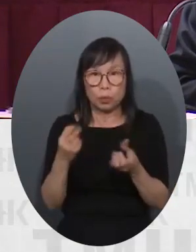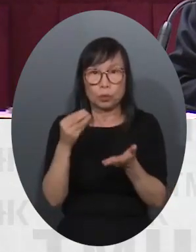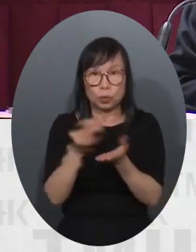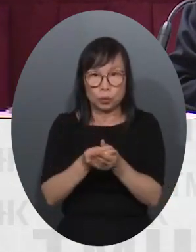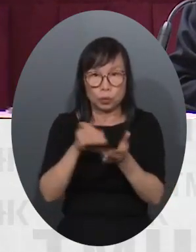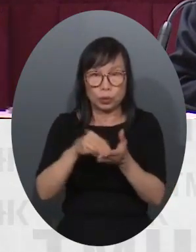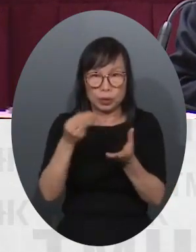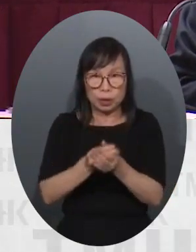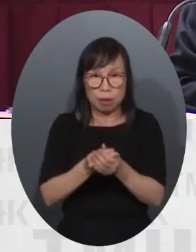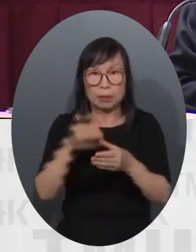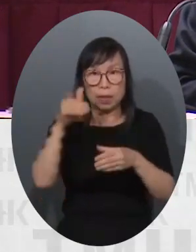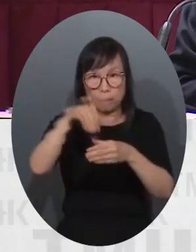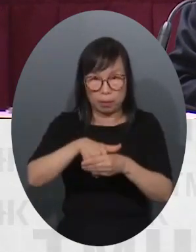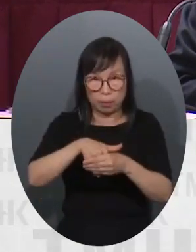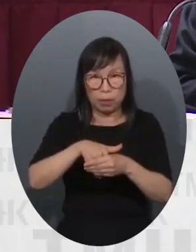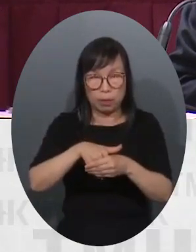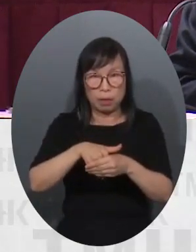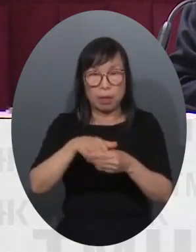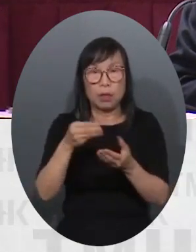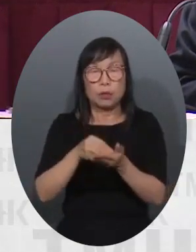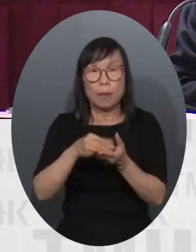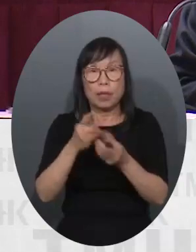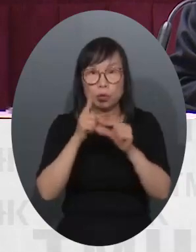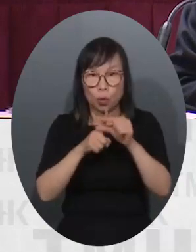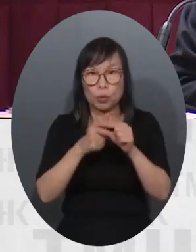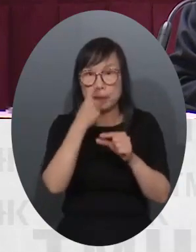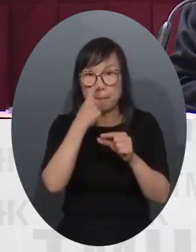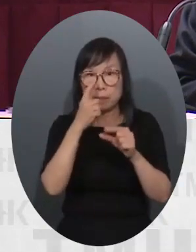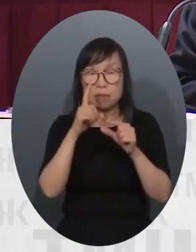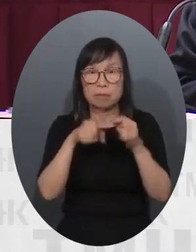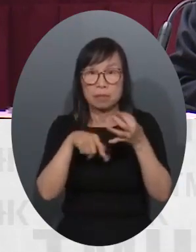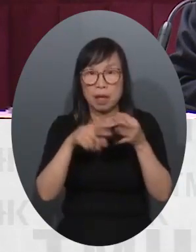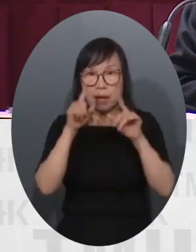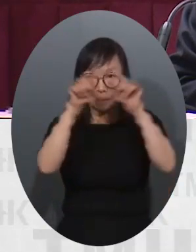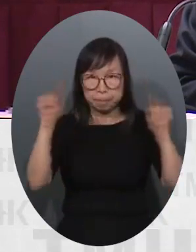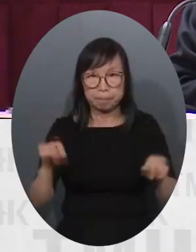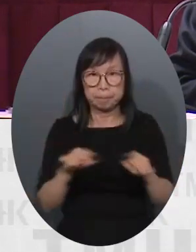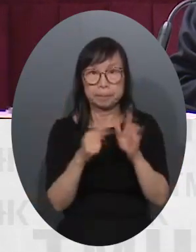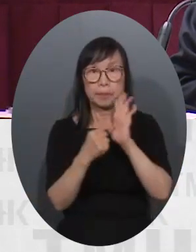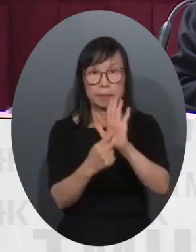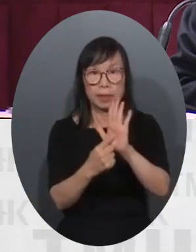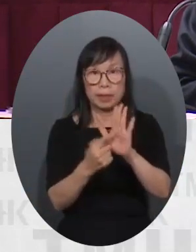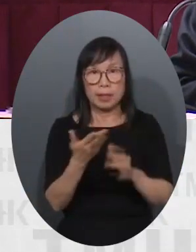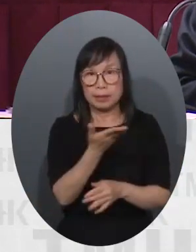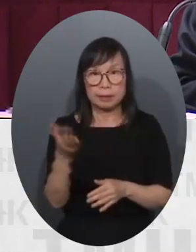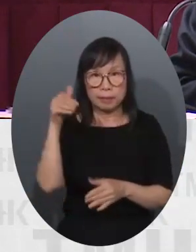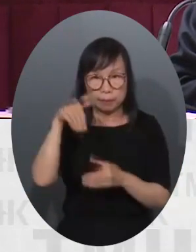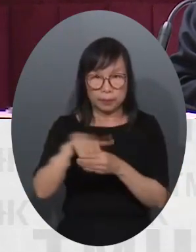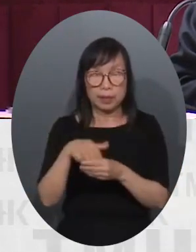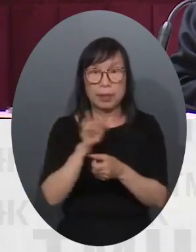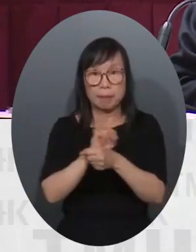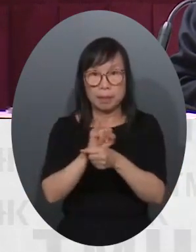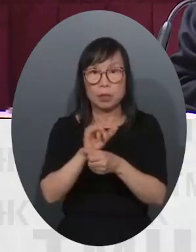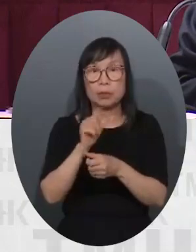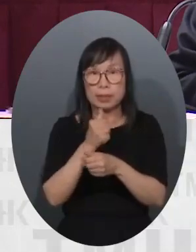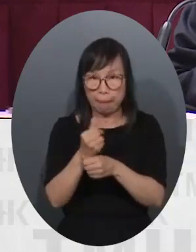案進行投票。決議案的中英文全文已經顯示在屏幕上，請投票。你有十秒時